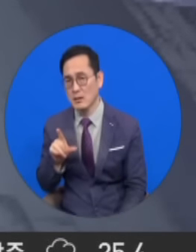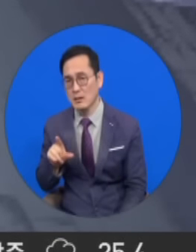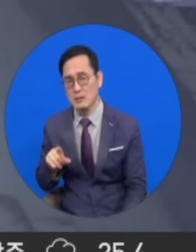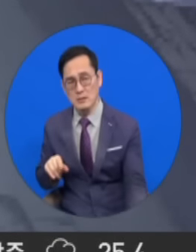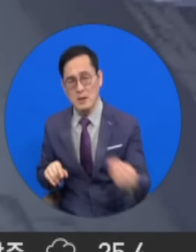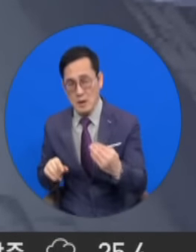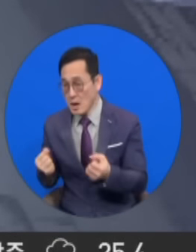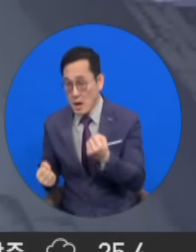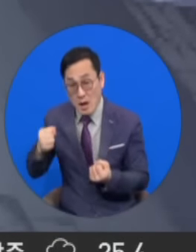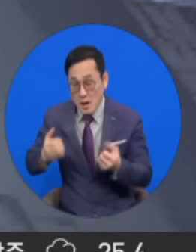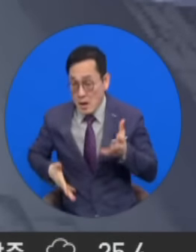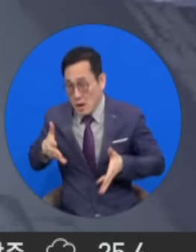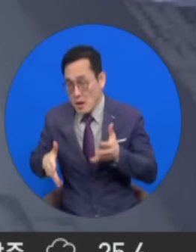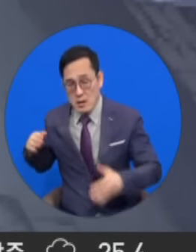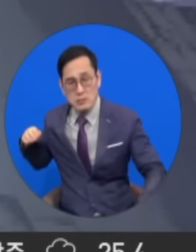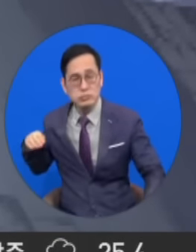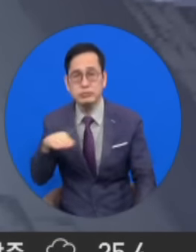빨리 지나갑니다.